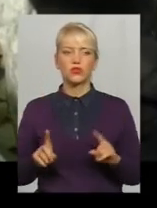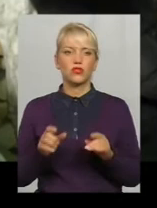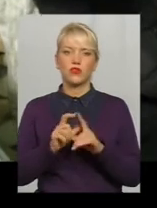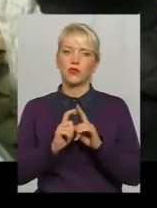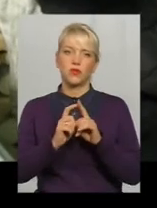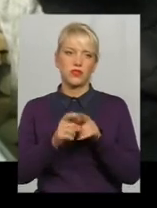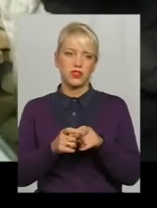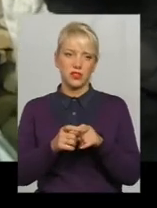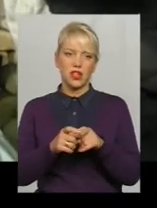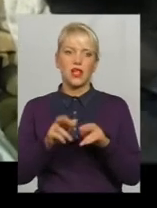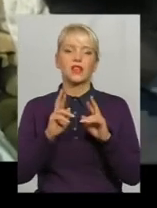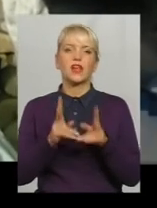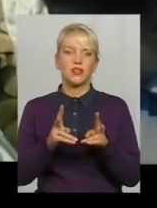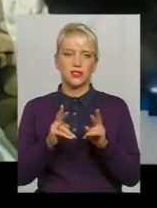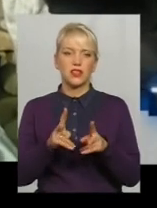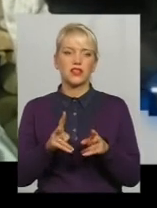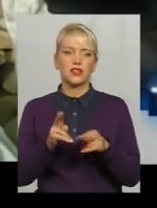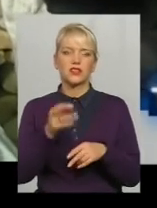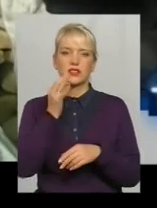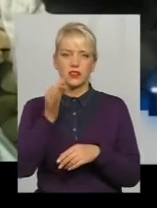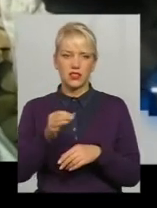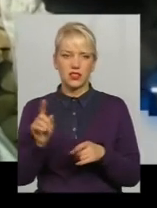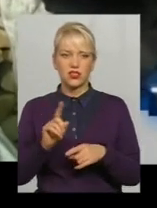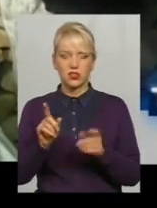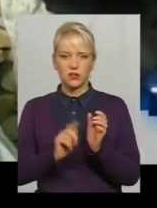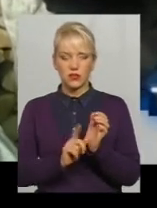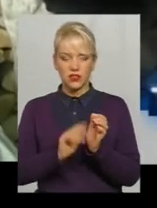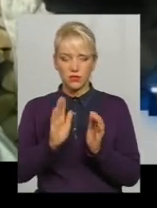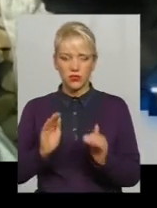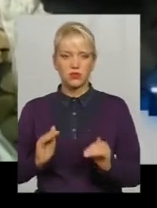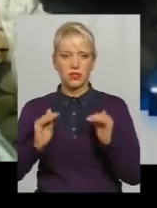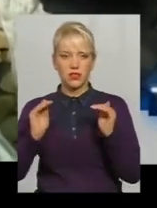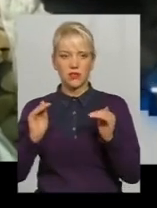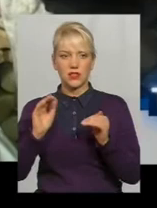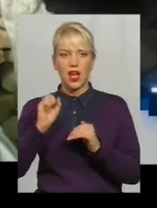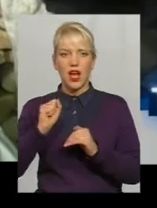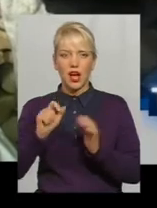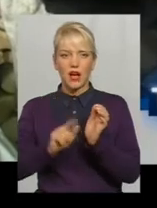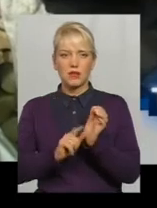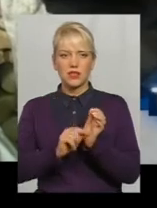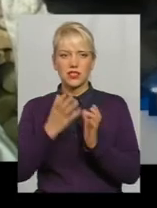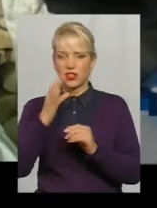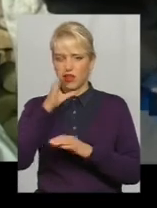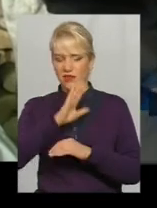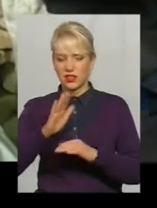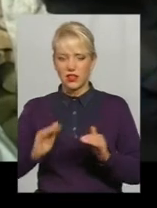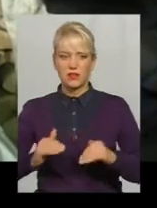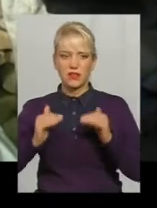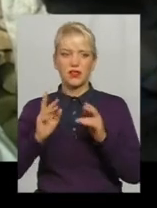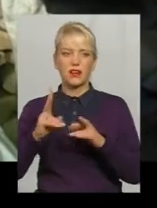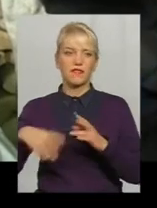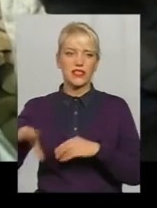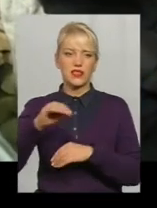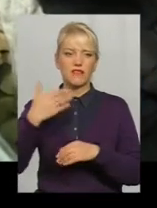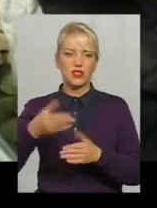відповісти. Як сказали, що пенсія підніметься, а пенсія ще не спіла піднятися, як все вже